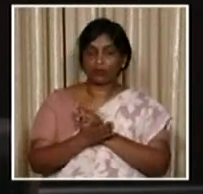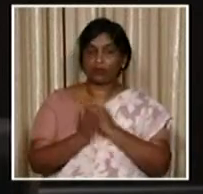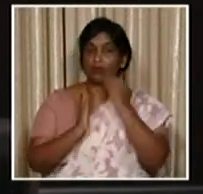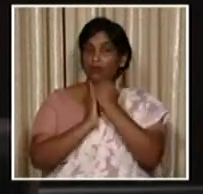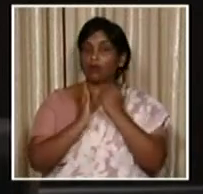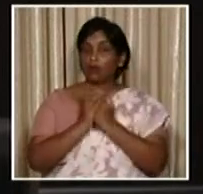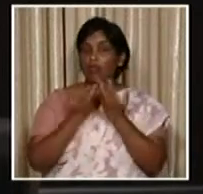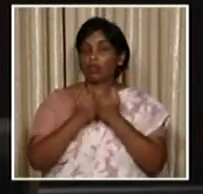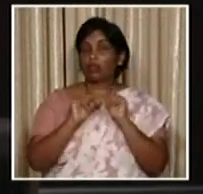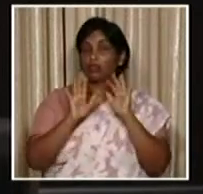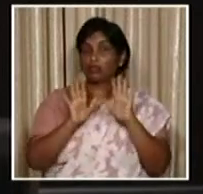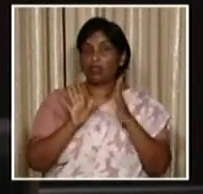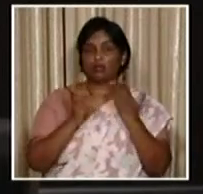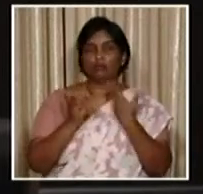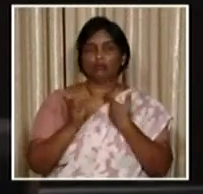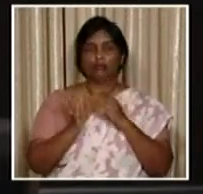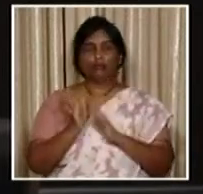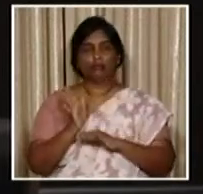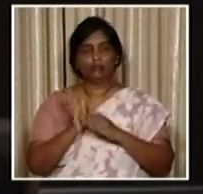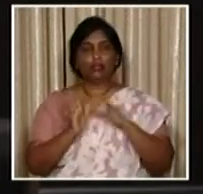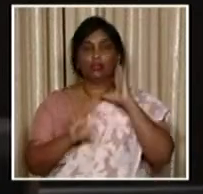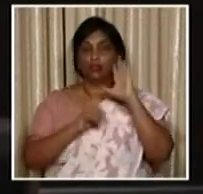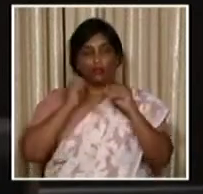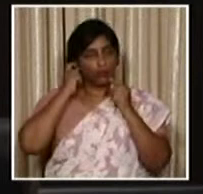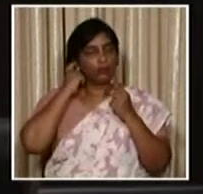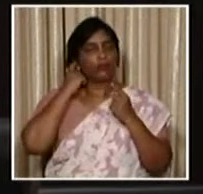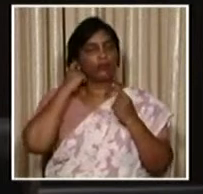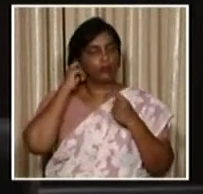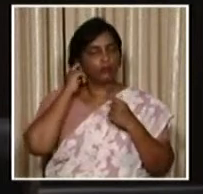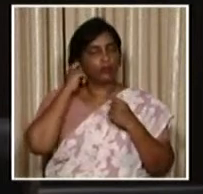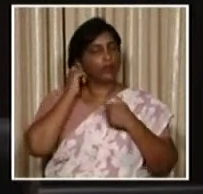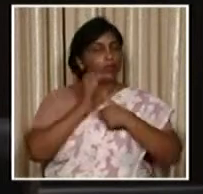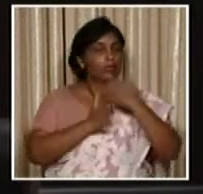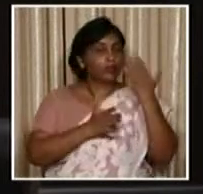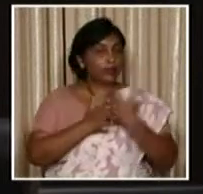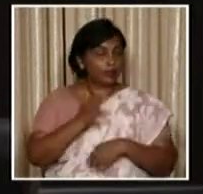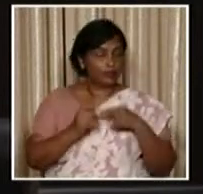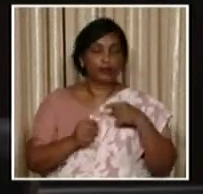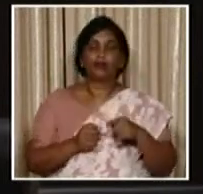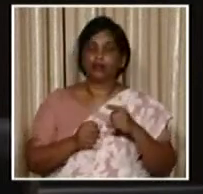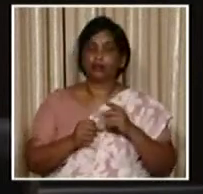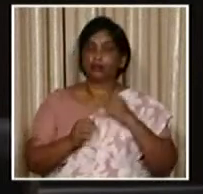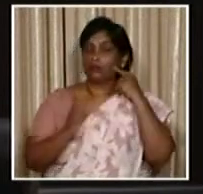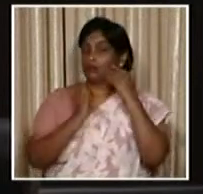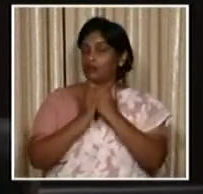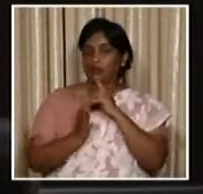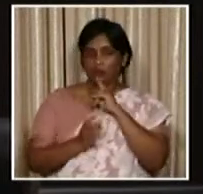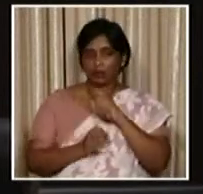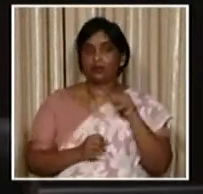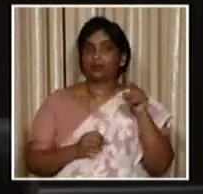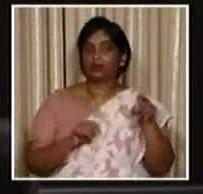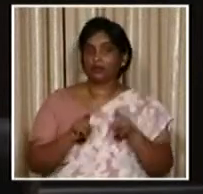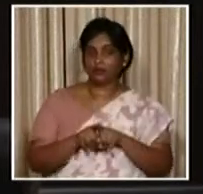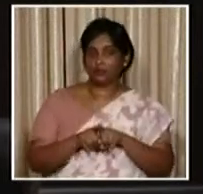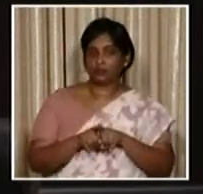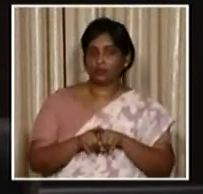කරුණු 10ක් මගහැරුණා කියන එක තොරතුරු වාර්තා කරලා ඒ කරුණු ගැන තියෙනවා ඒ